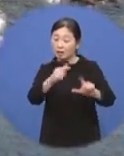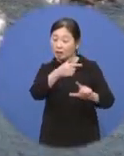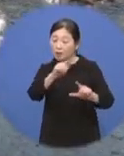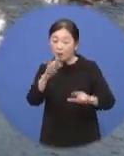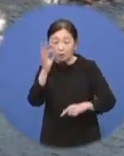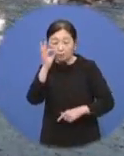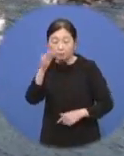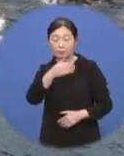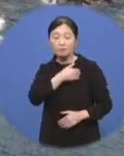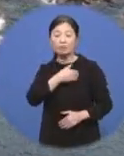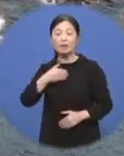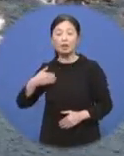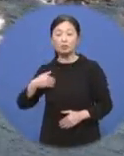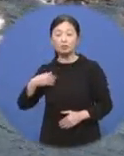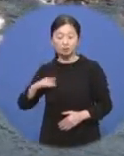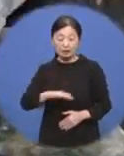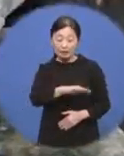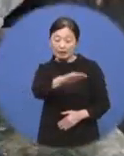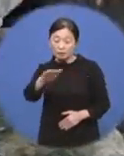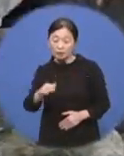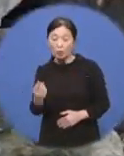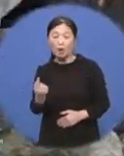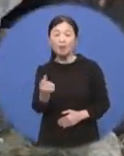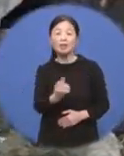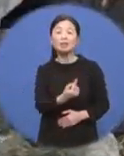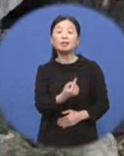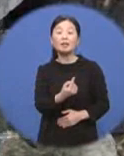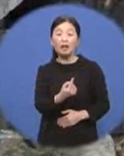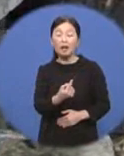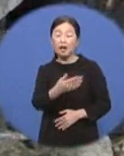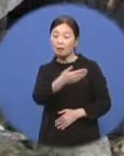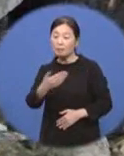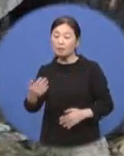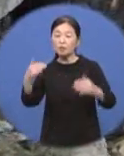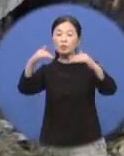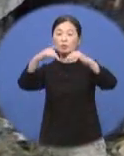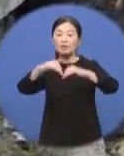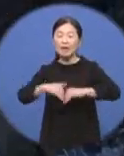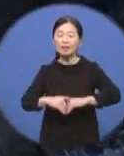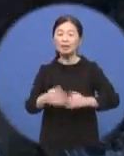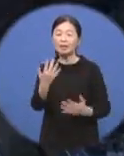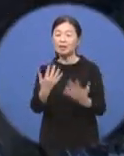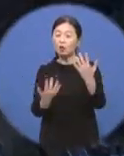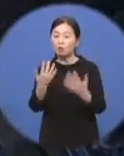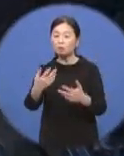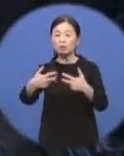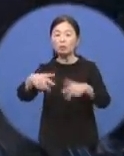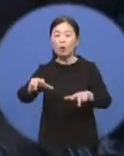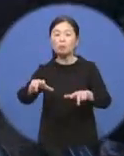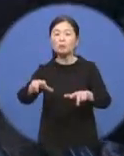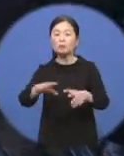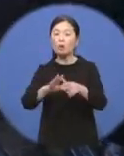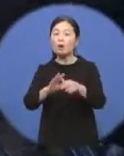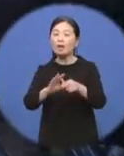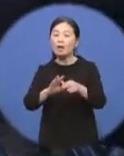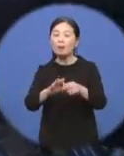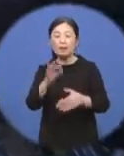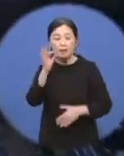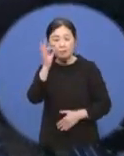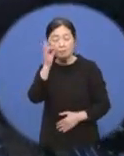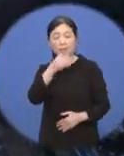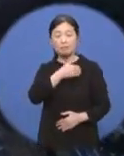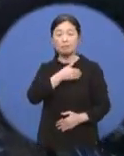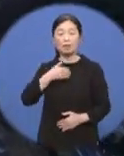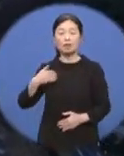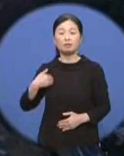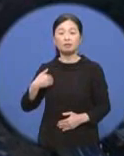水、谷、そういうような植物や動物とのそういう接点も見える。でそこに人間、